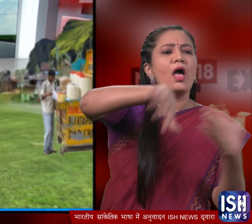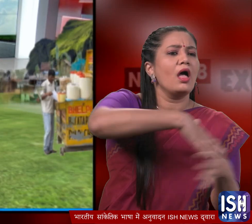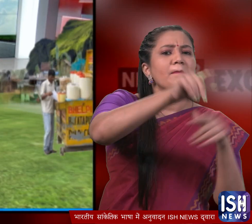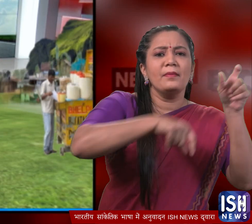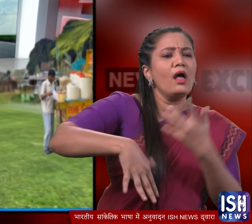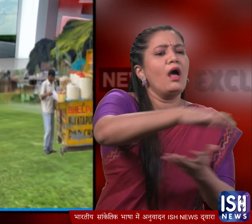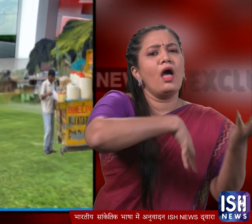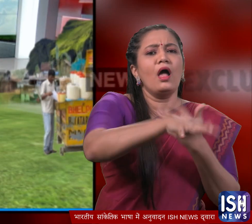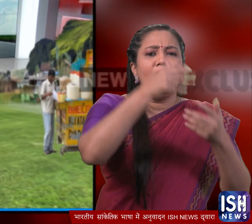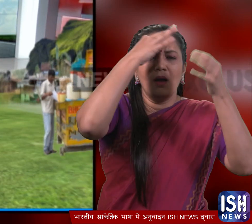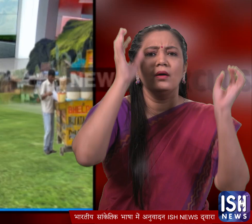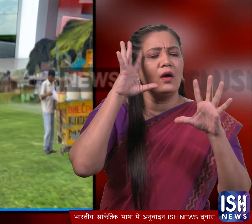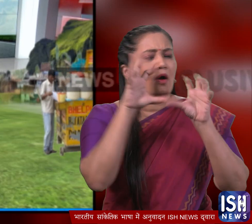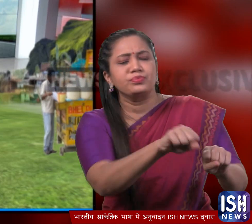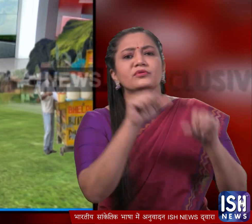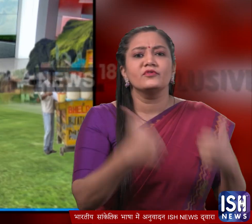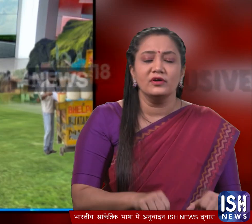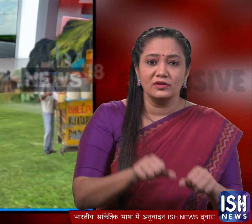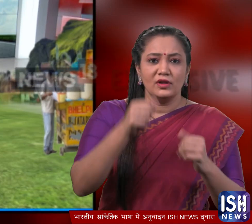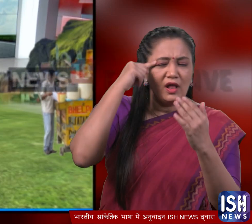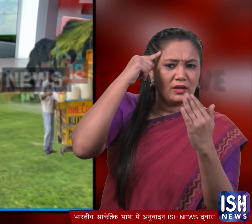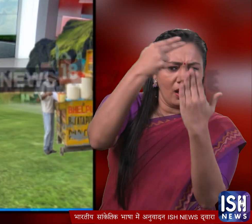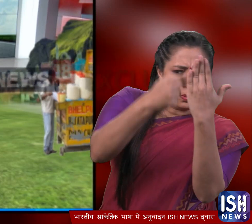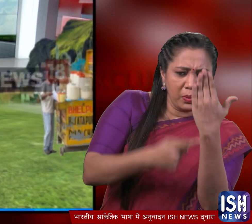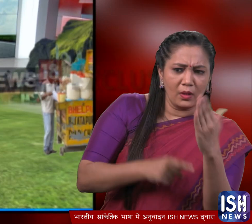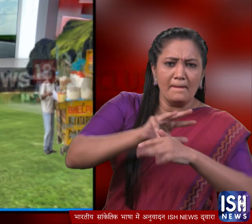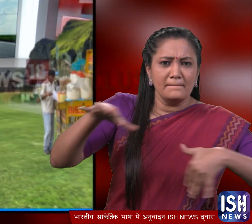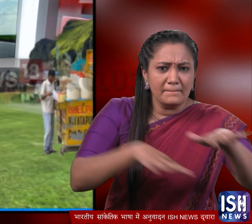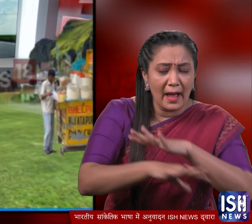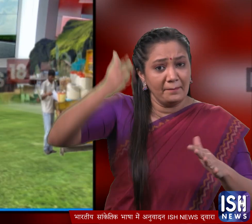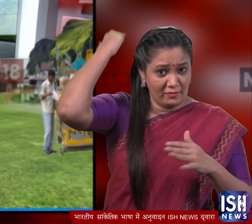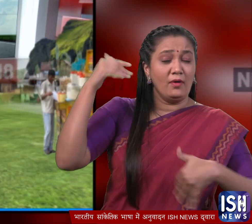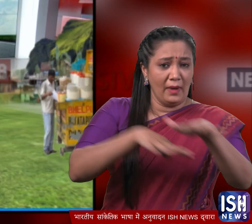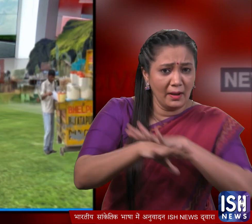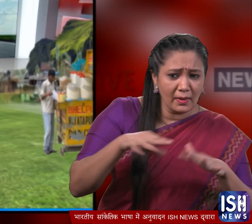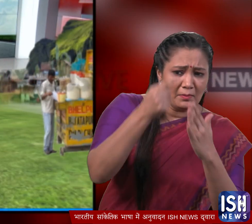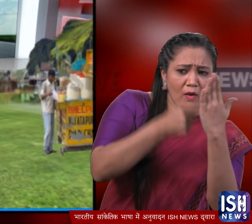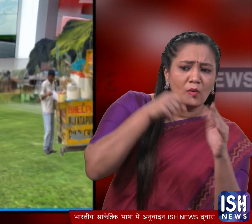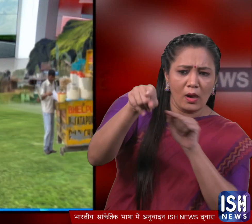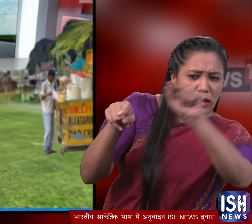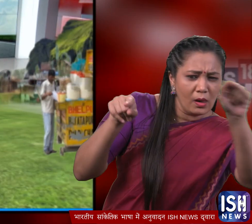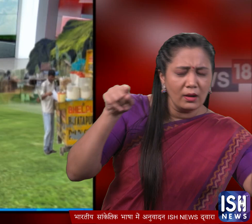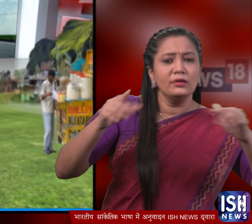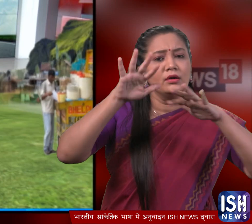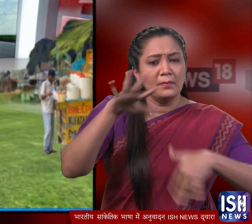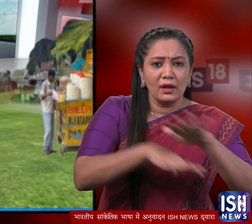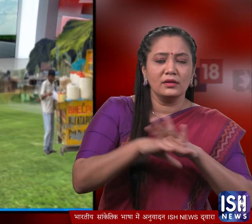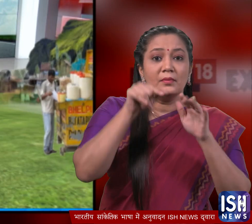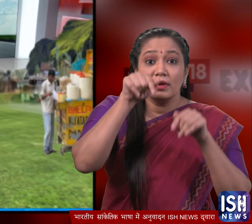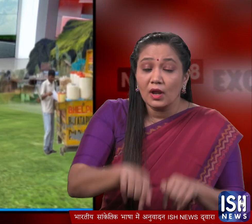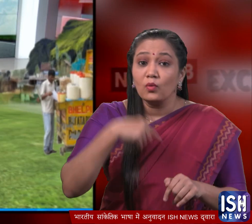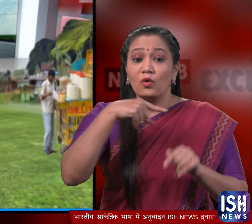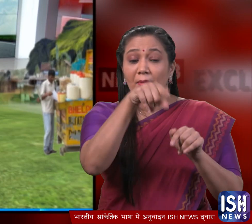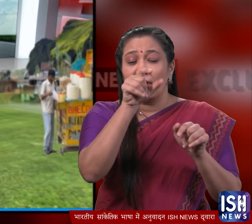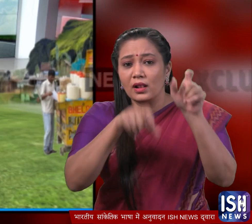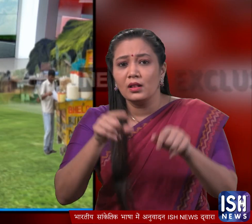अहम यह भी है कि पहले आतंकी अपने टारगेट की लिस्ट बनाकर हमले से पहले पूरी योजना बनाया करते थे, लेकिन सूत्रों के मुताबिक इस बार